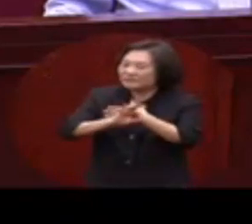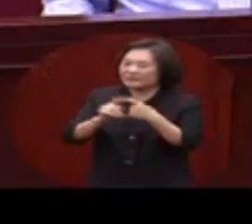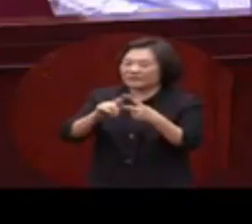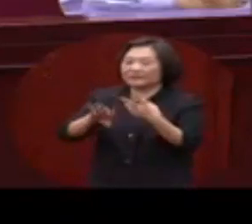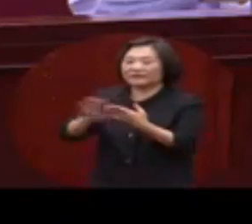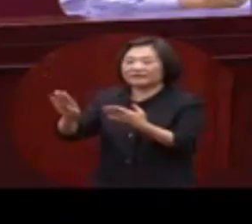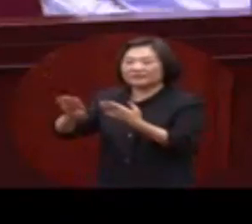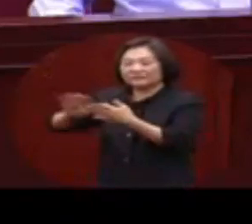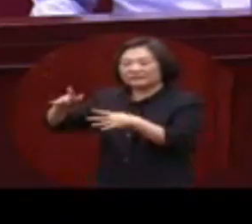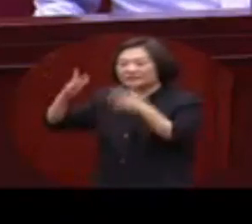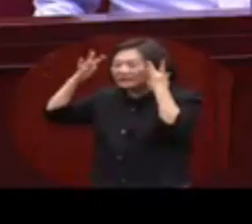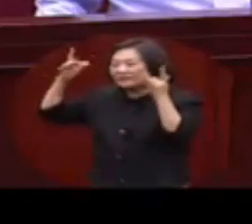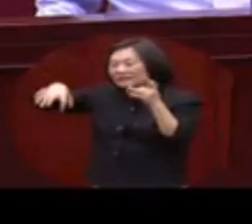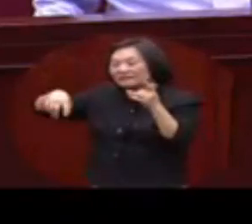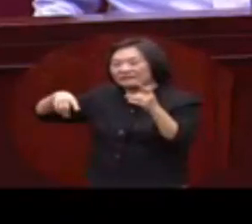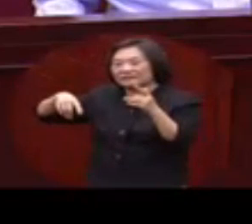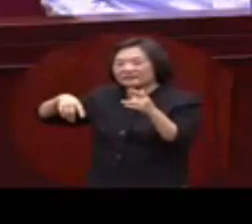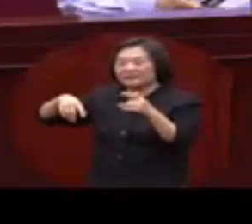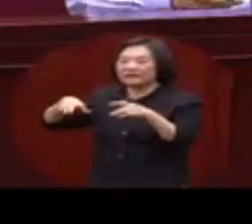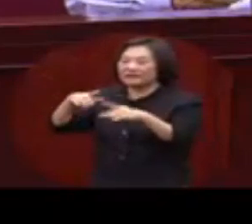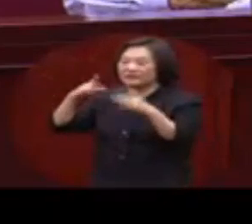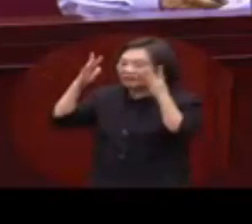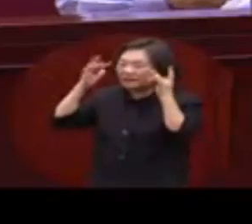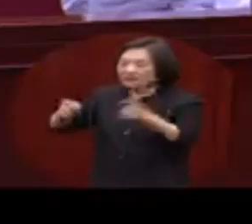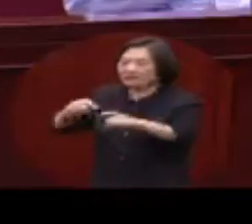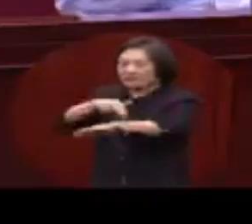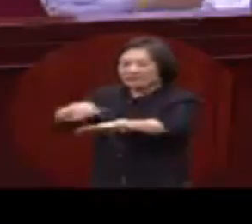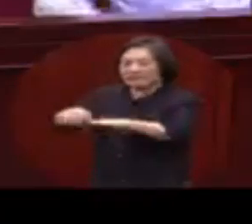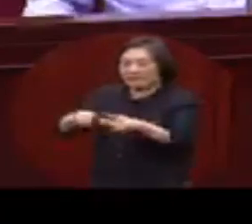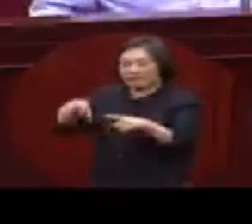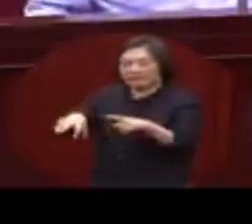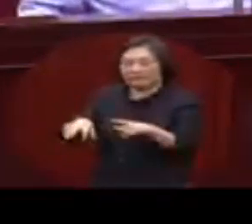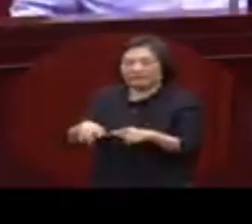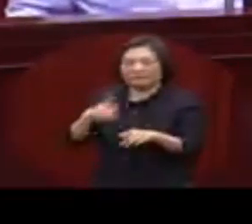工。那南港生技园区我希望在今年内也是可以开工。